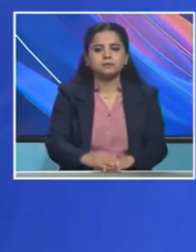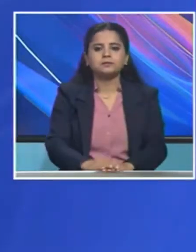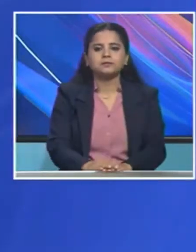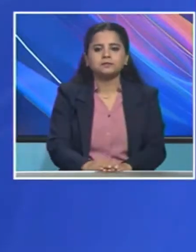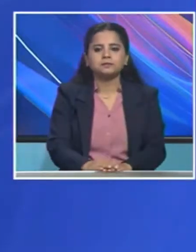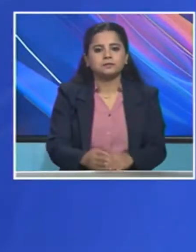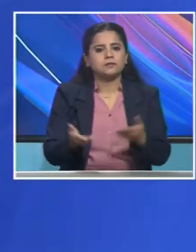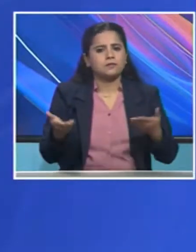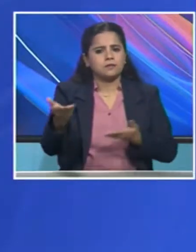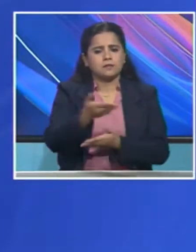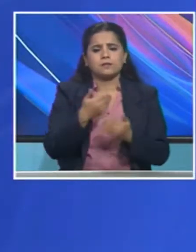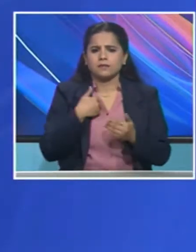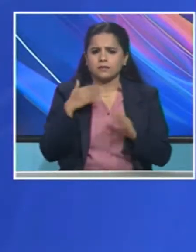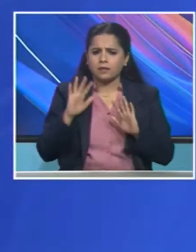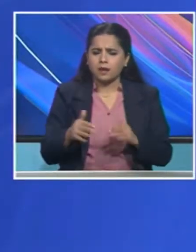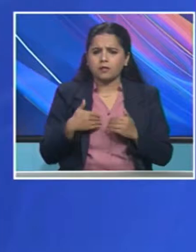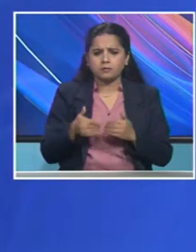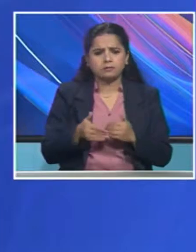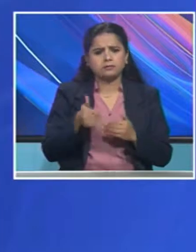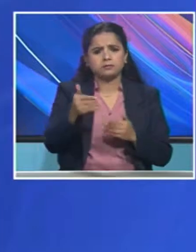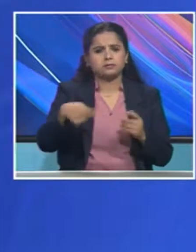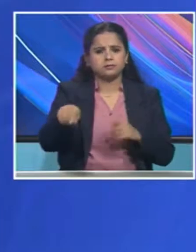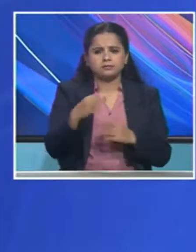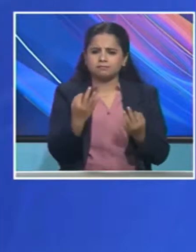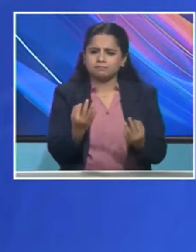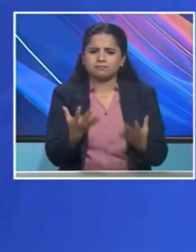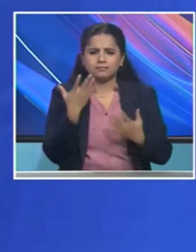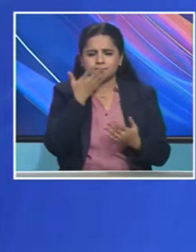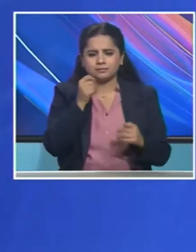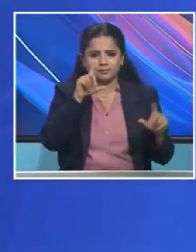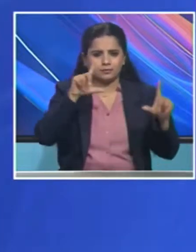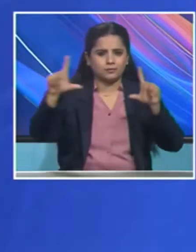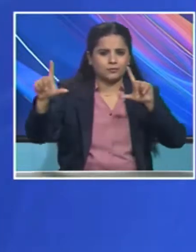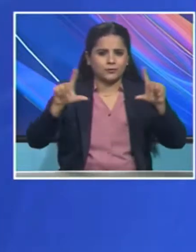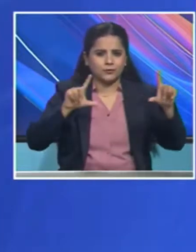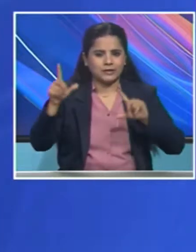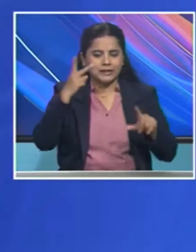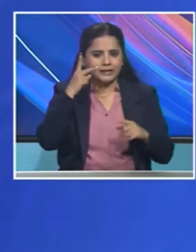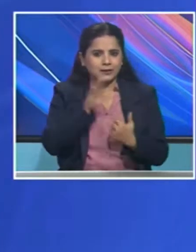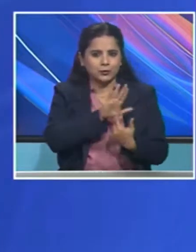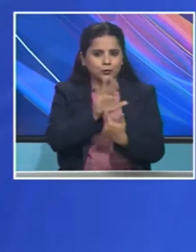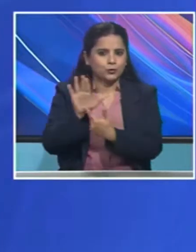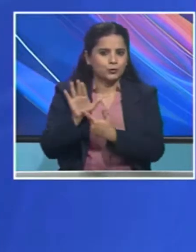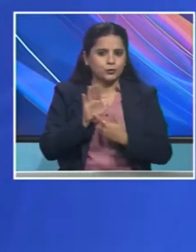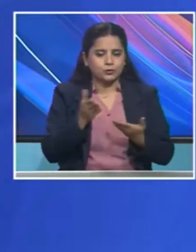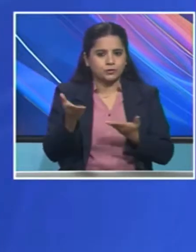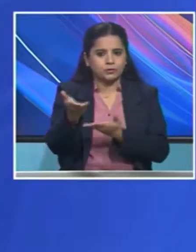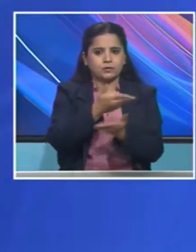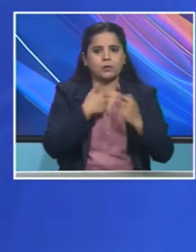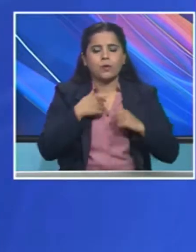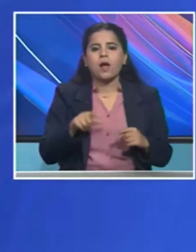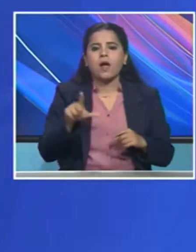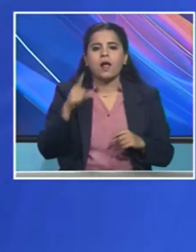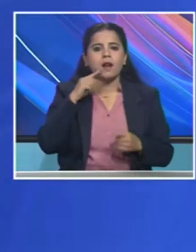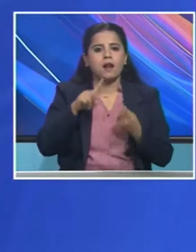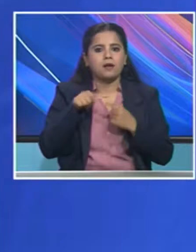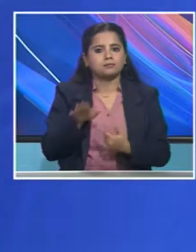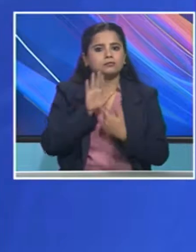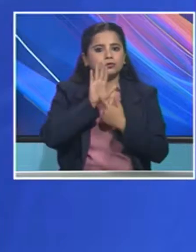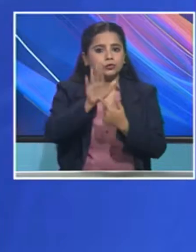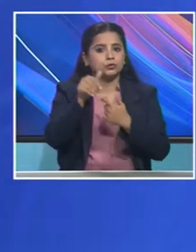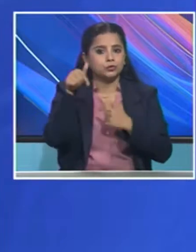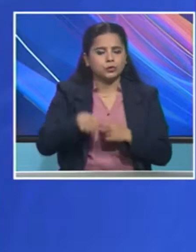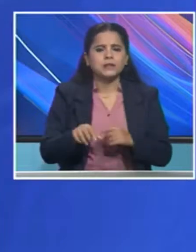And as we beam these majestic images to you through our live presentation, today